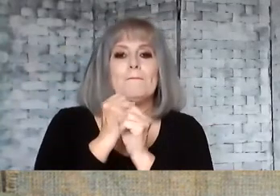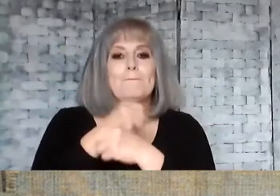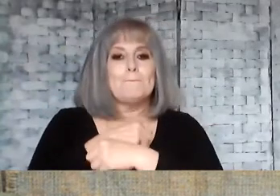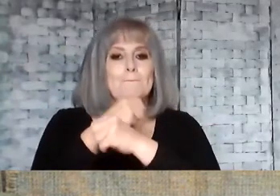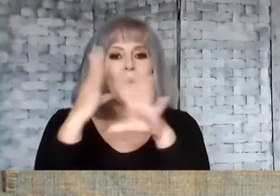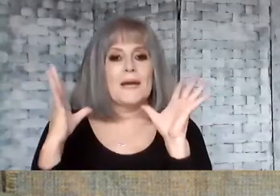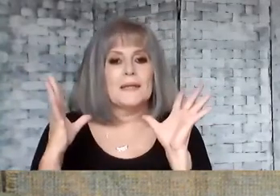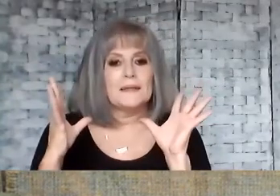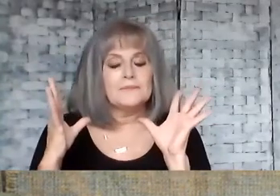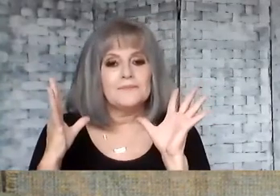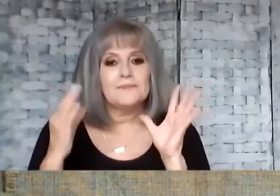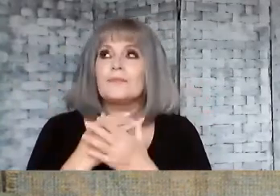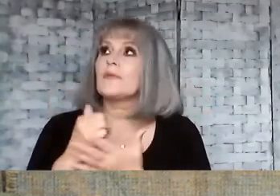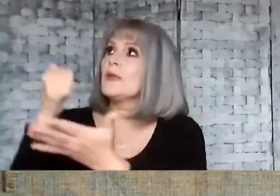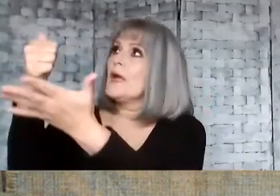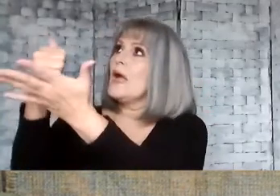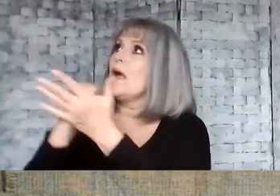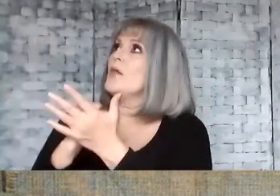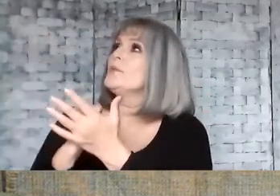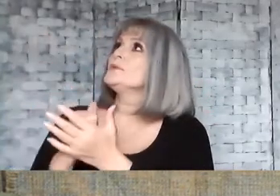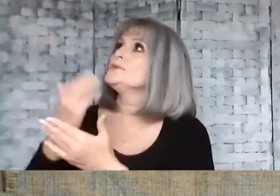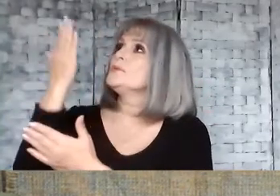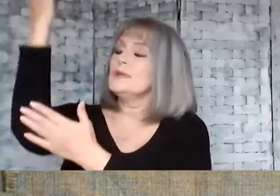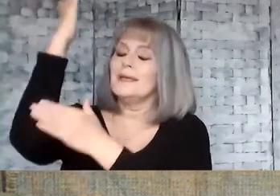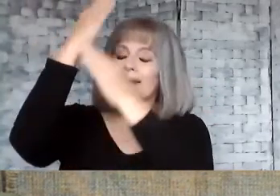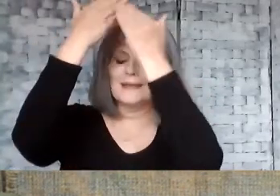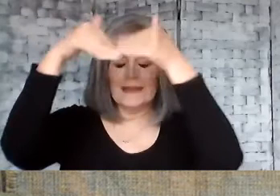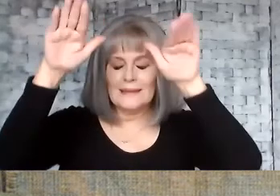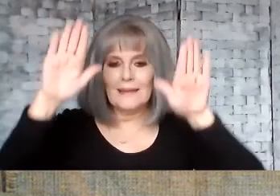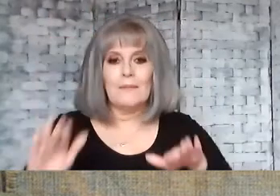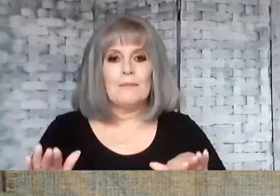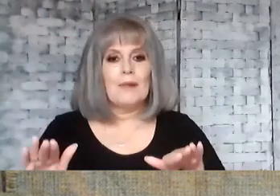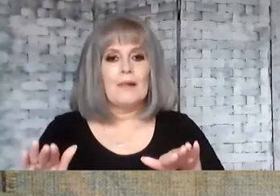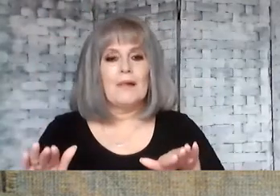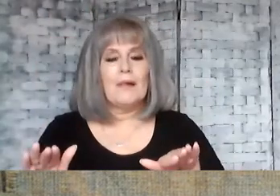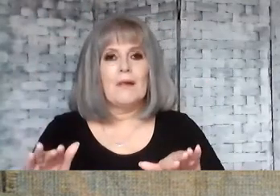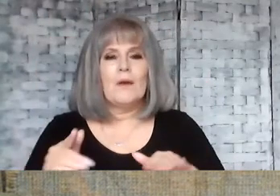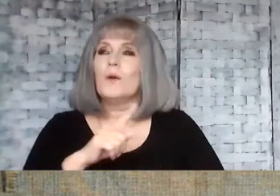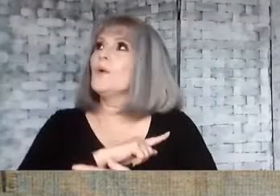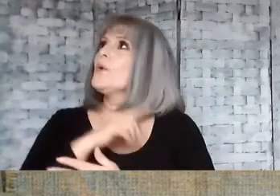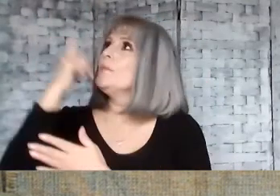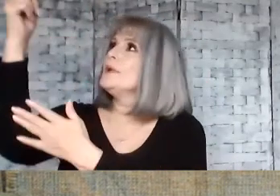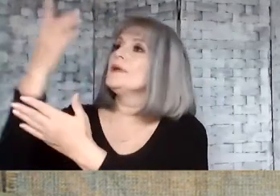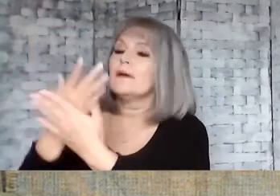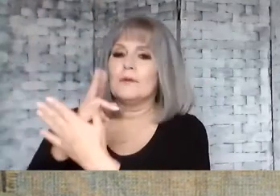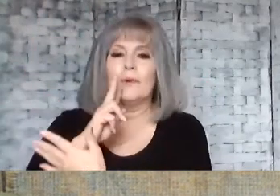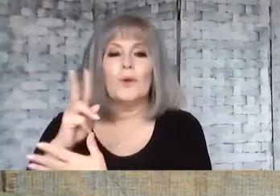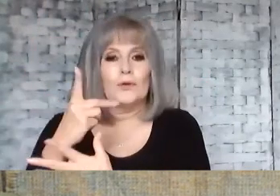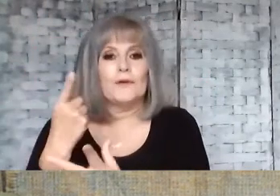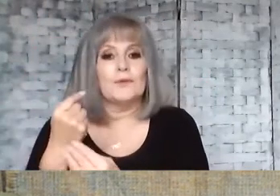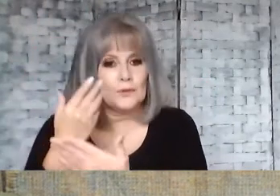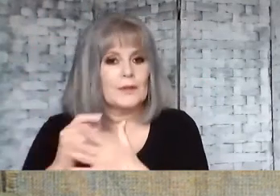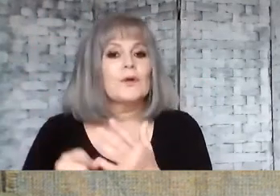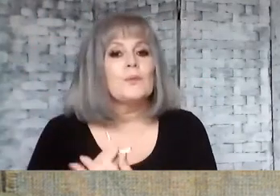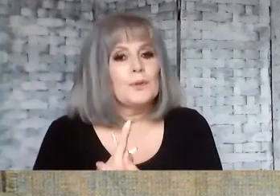dinge herstel, dis u belofte. Help ons om dan u tempel te wees, zodat u kan doen wat u